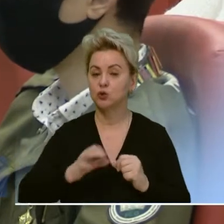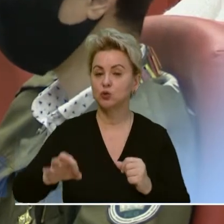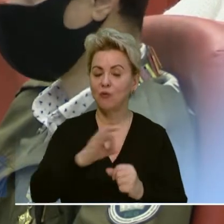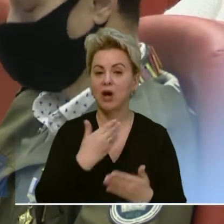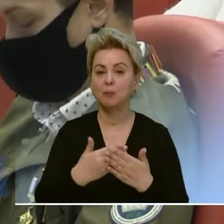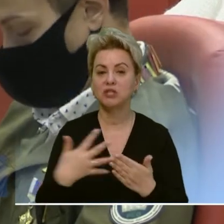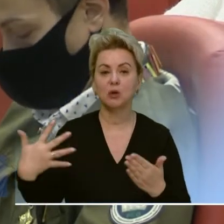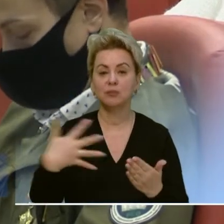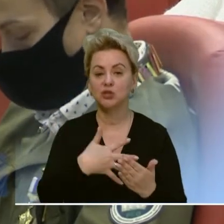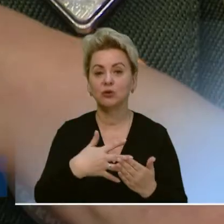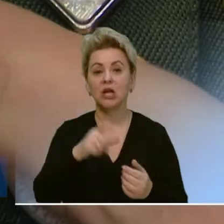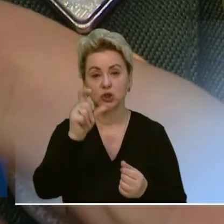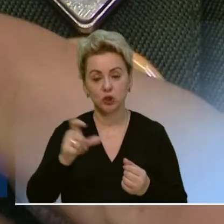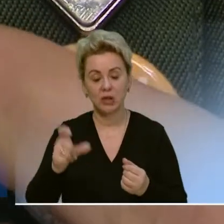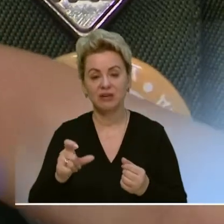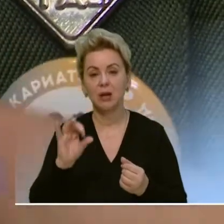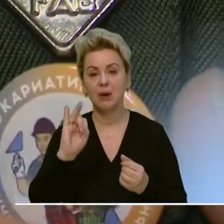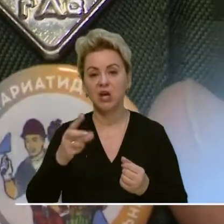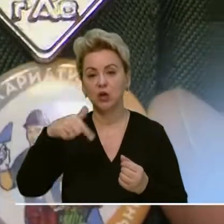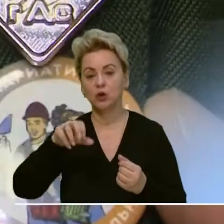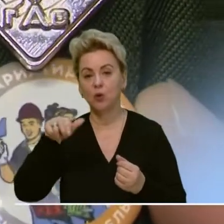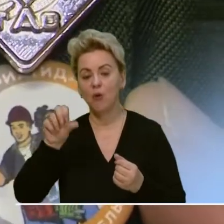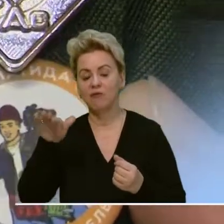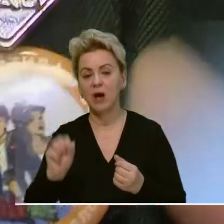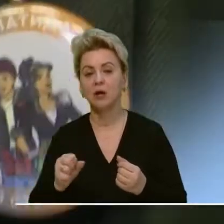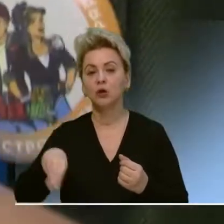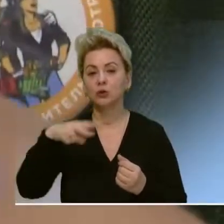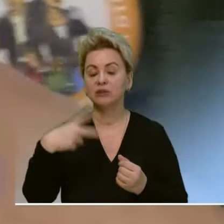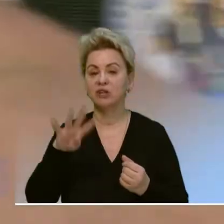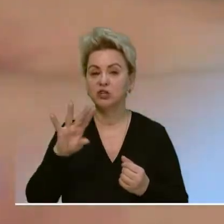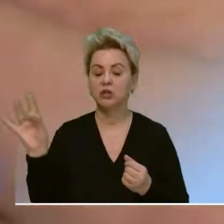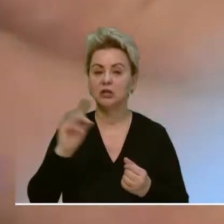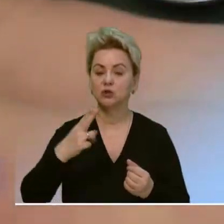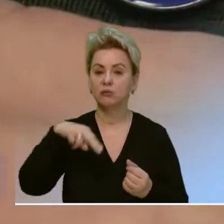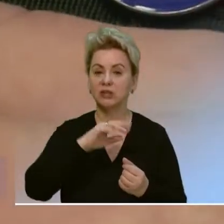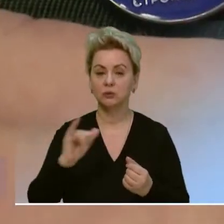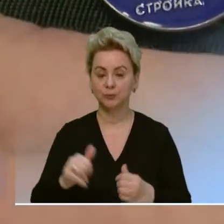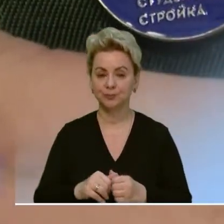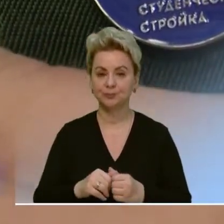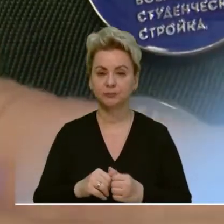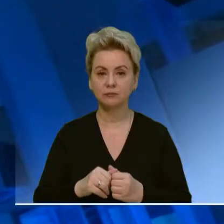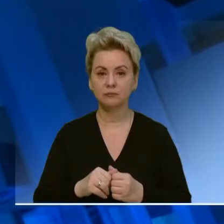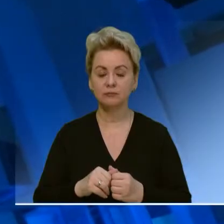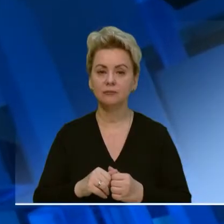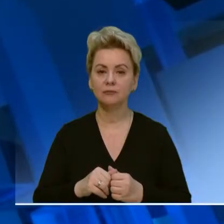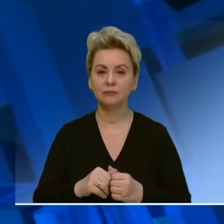области почти 5000 бойцов. Мария Индрикова, Тагир Фатахов, Дон-24, Ростов-на-Дону.